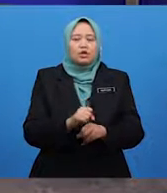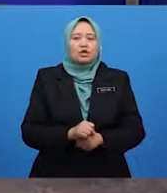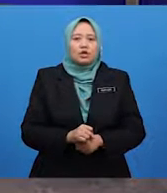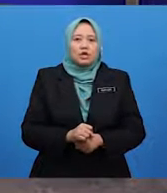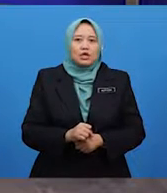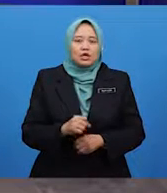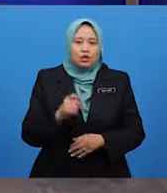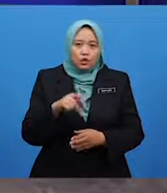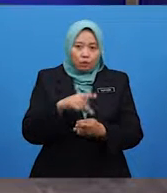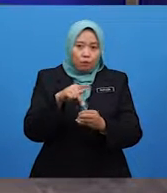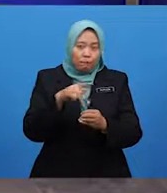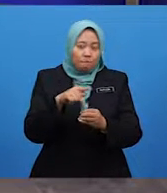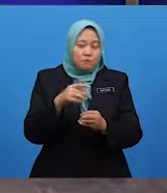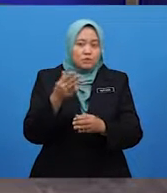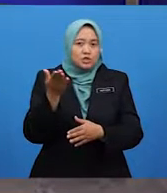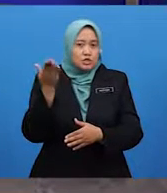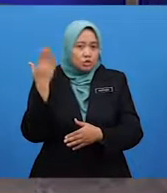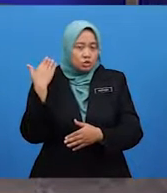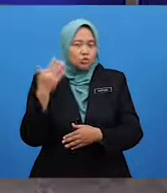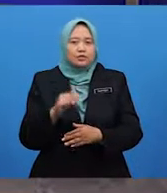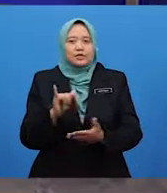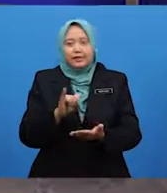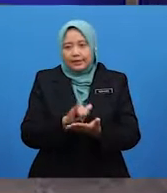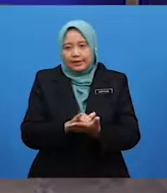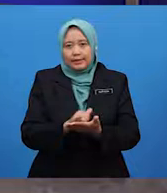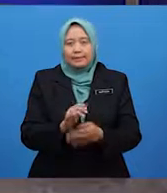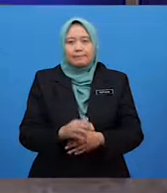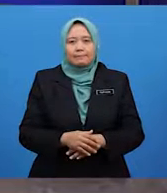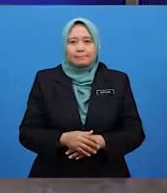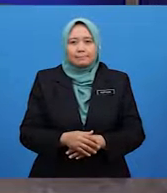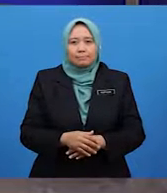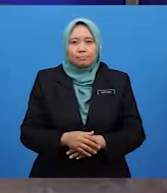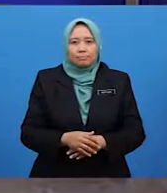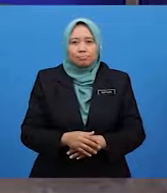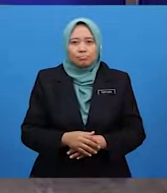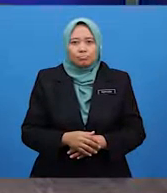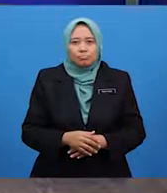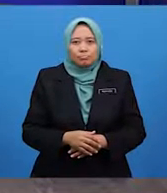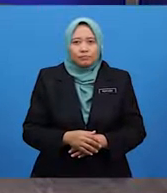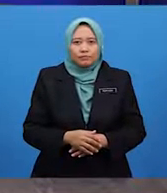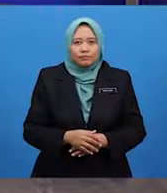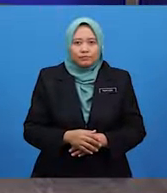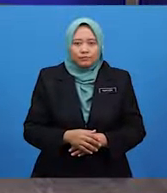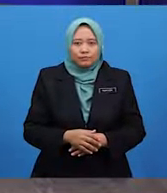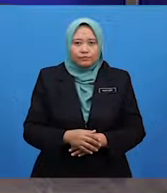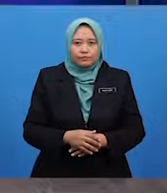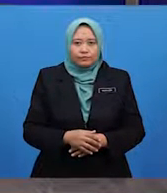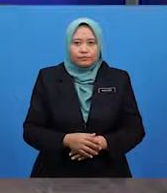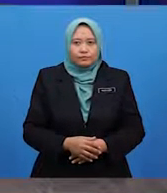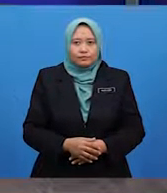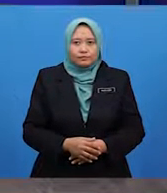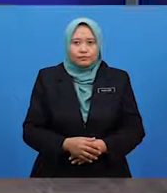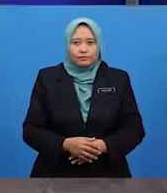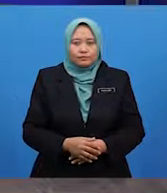watercolor ataupun postercolor dan sebagainya, boleh menggunakan serbuk kopi itu campur dengan air dan kita buat painting menggunakan serbuk kopi dan percayalah ia